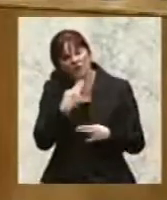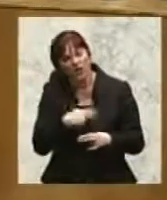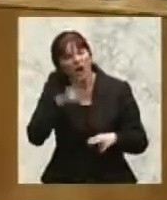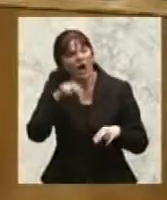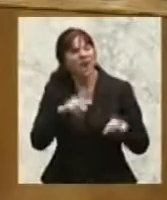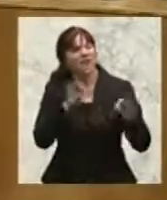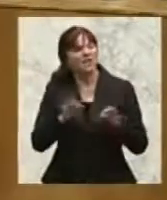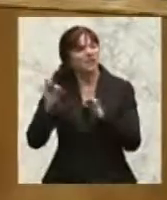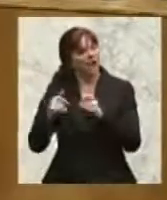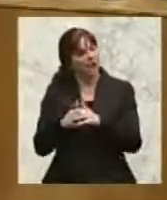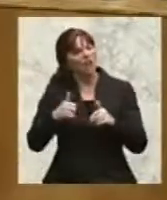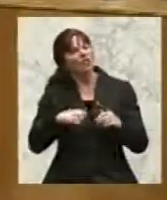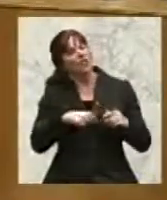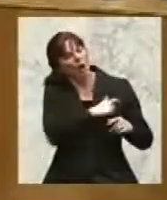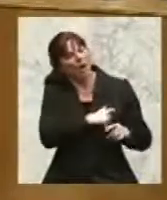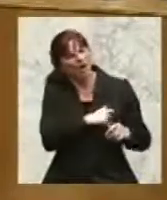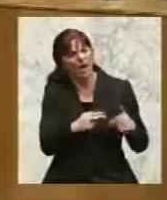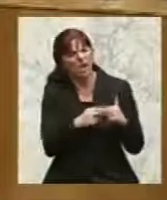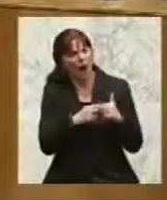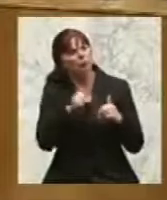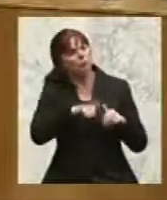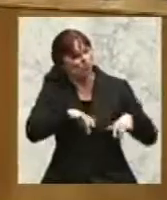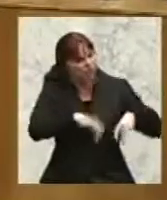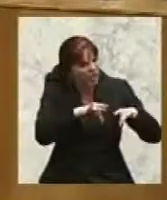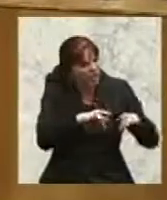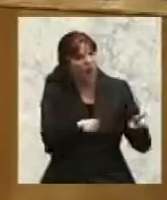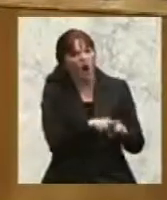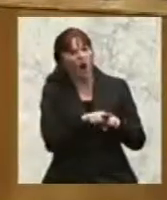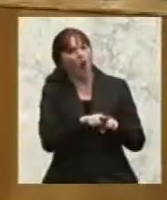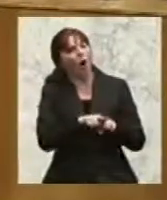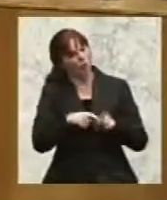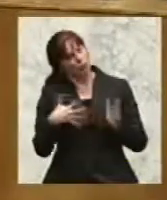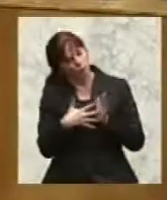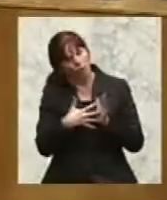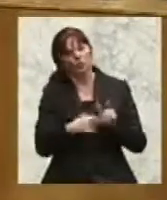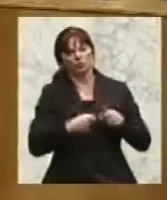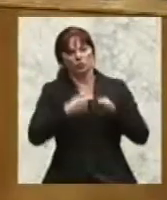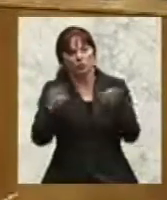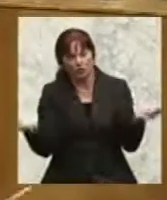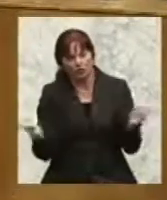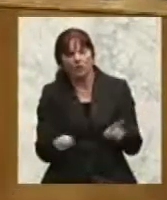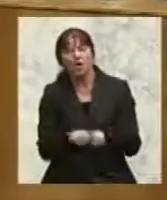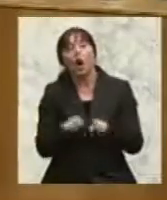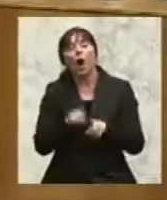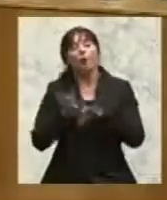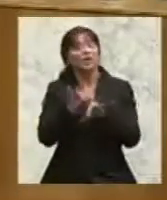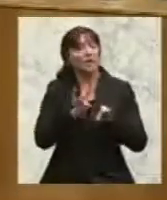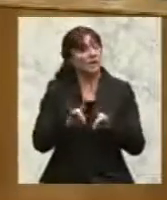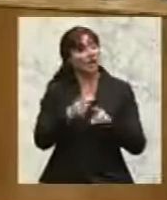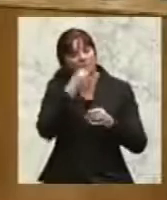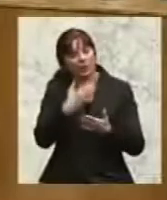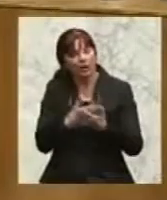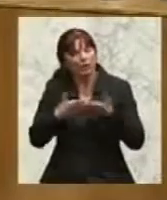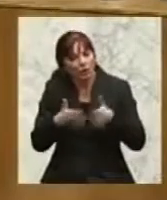zu erheben und zu veröffentlichen, unzulässige Spenden entgegenzunehmen, zu verwahren, den Tätigkeitsbericht zu veröffentlichen, im Fall vermuteter Verstöße